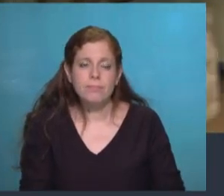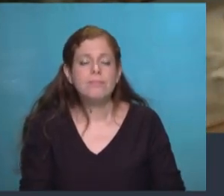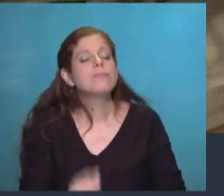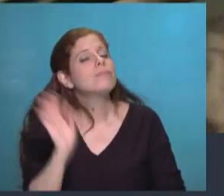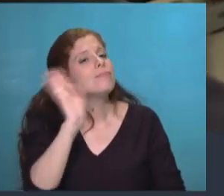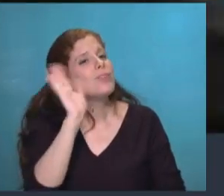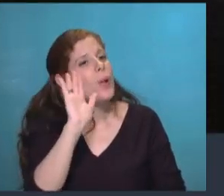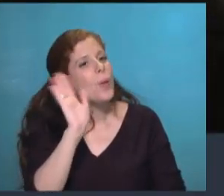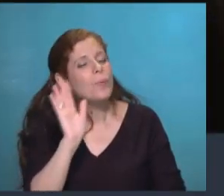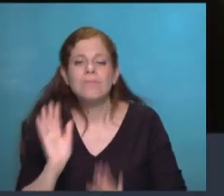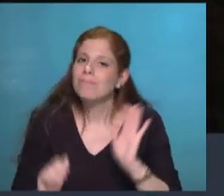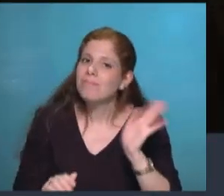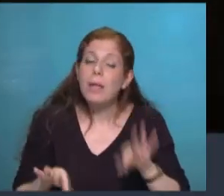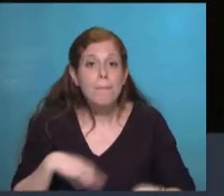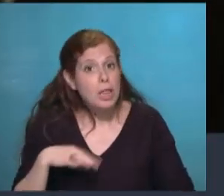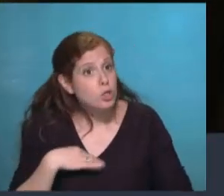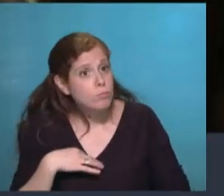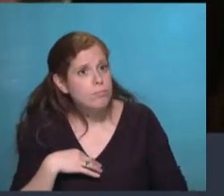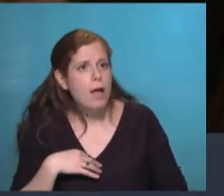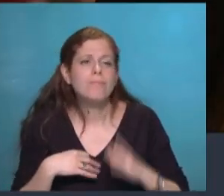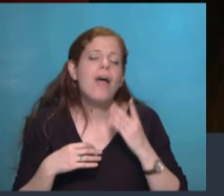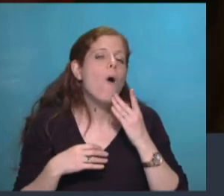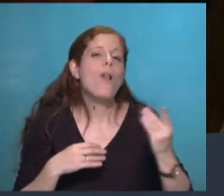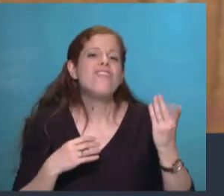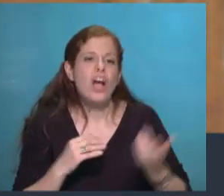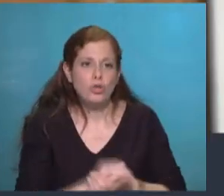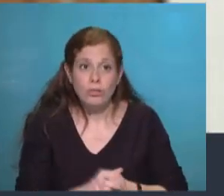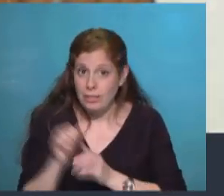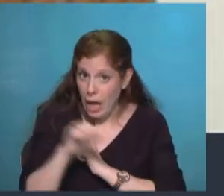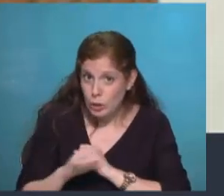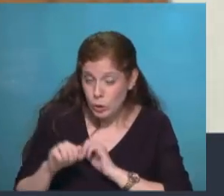שלום. שלום. מה נשמע? כל דבש. היי, זה הסטודיו? כן.